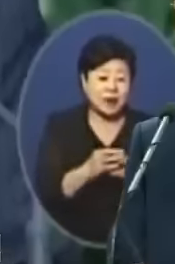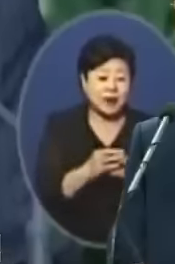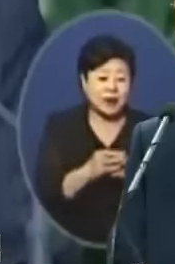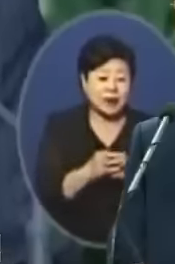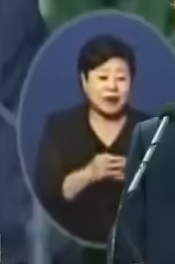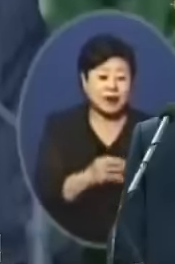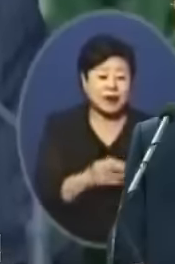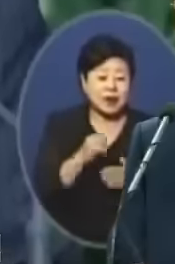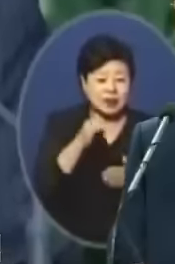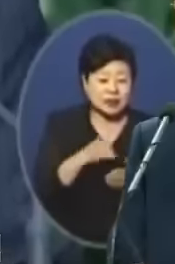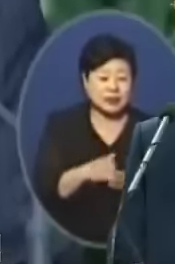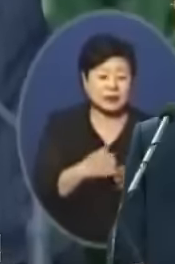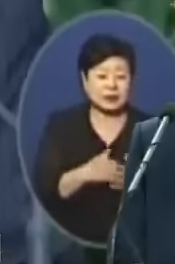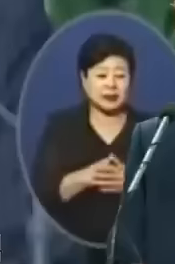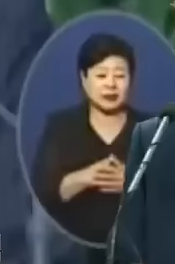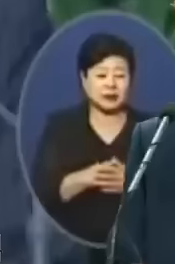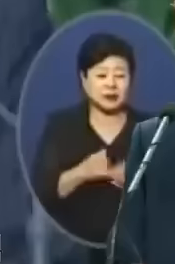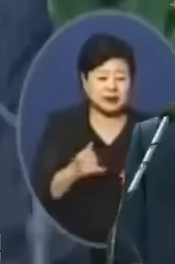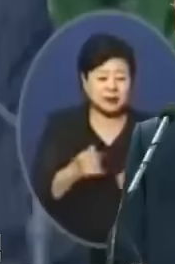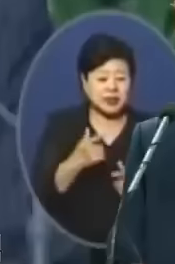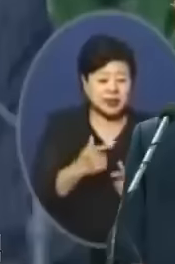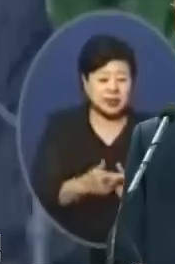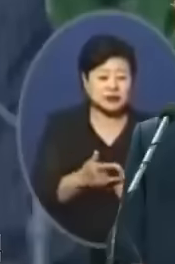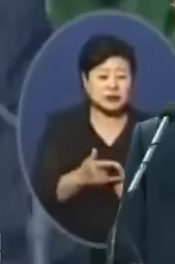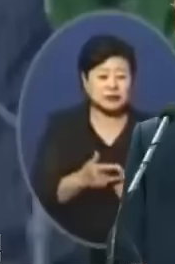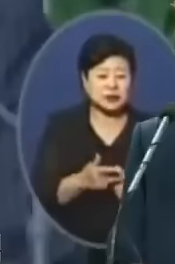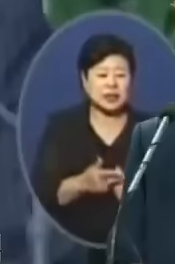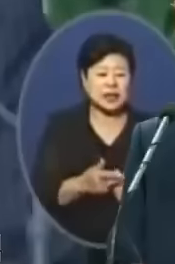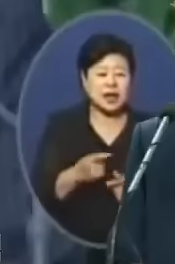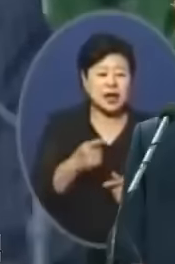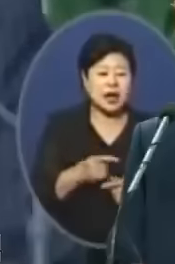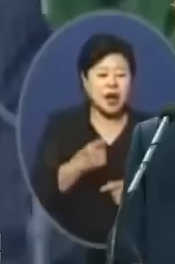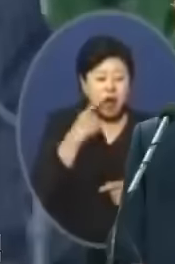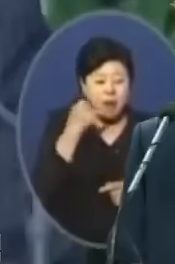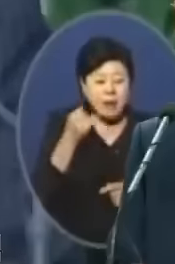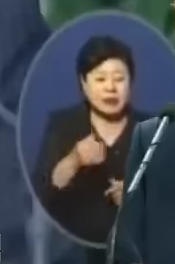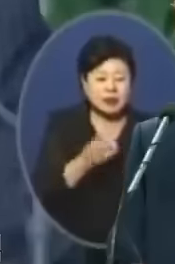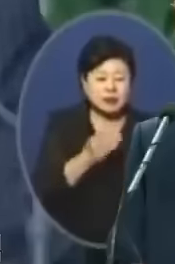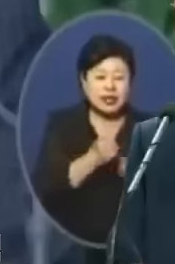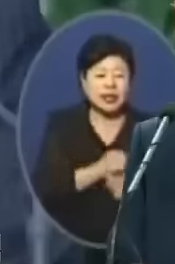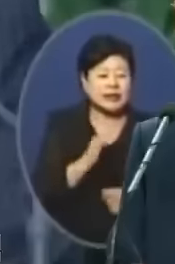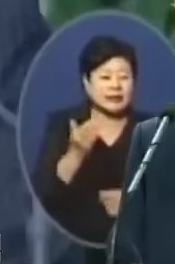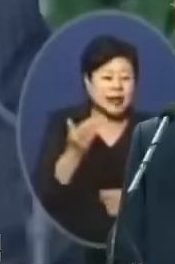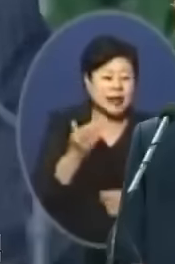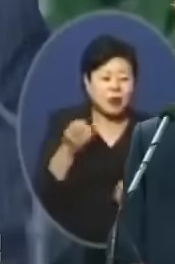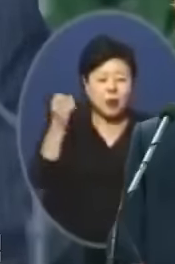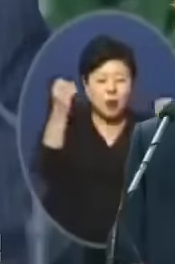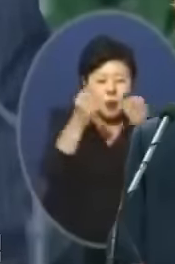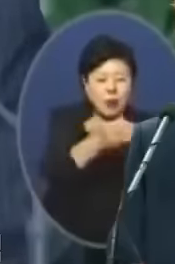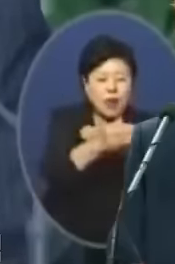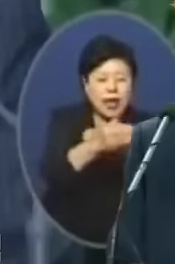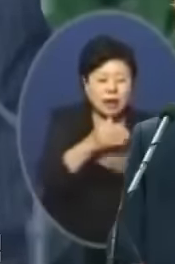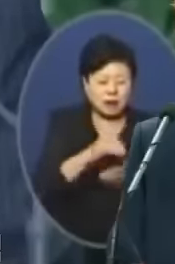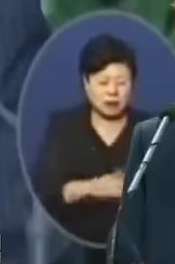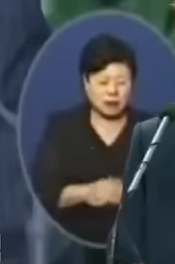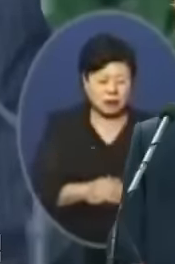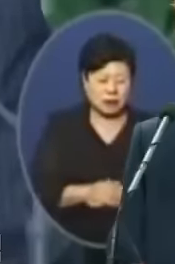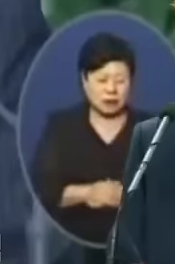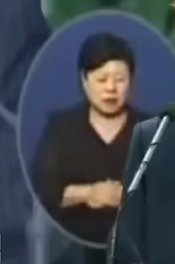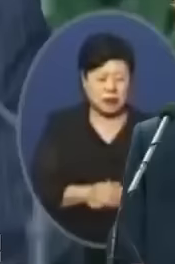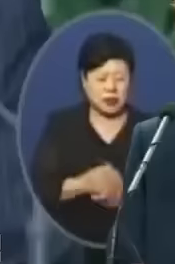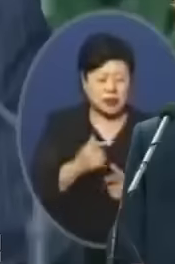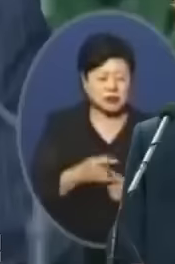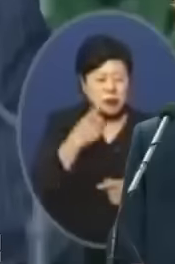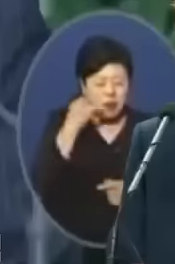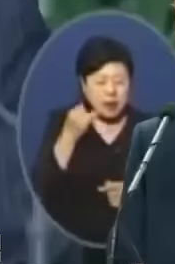그것이 역사에 남기 때문에 모든 사람이 예수님께 가려면 마리아에게 부탁을 해야 된다고, 마리아에게 기도하고 예수님께 가야